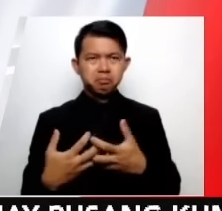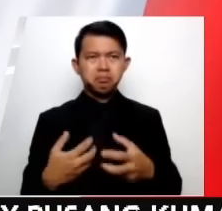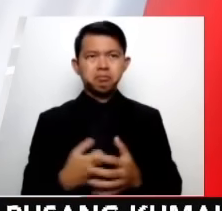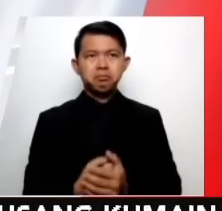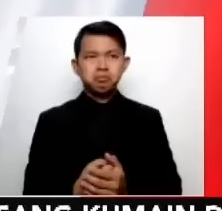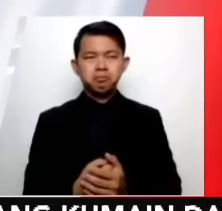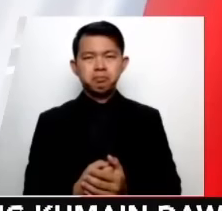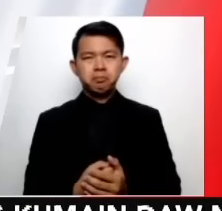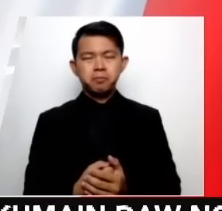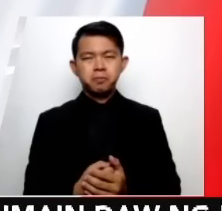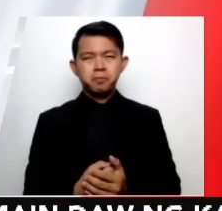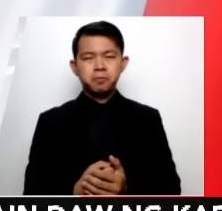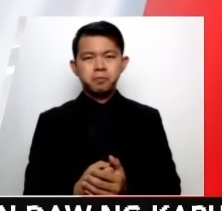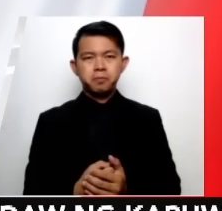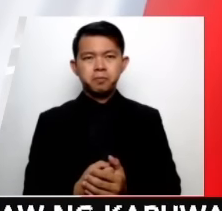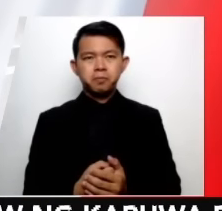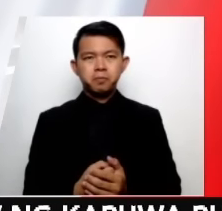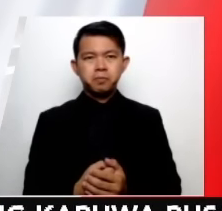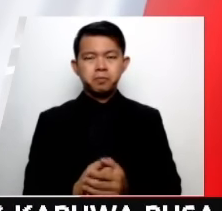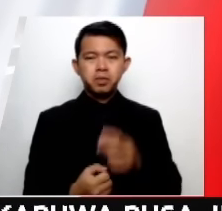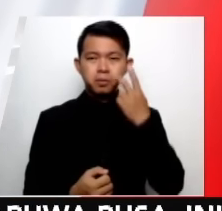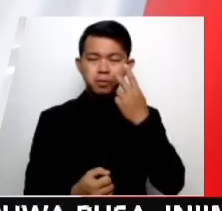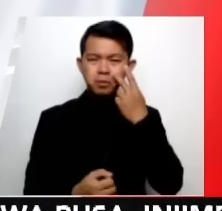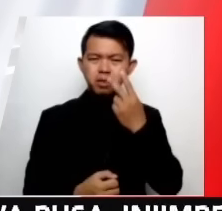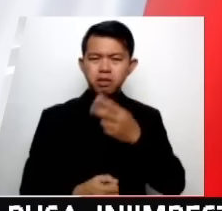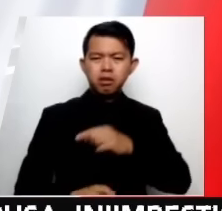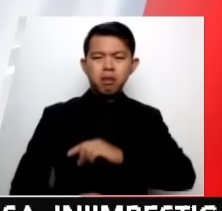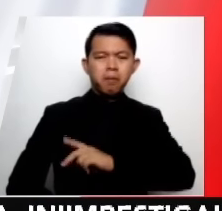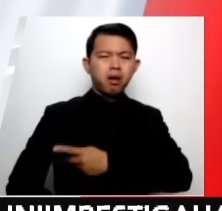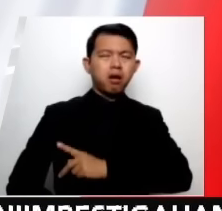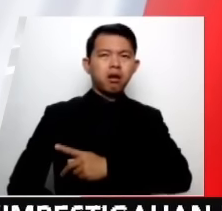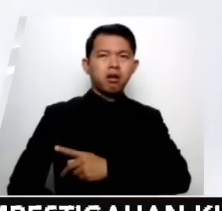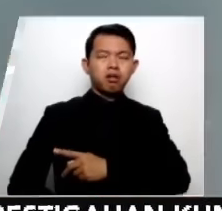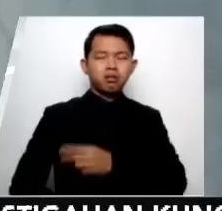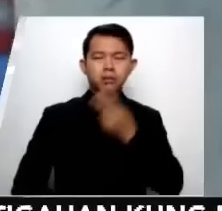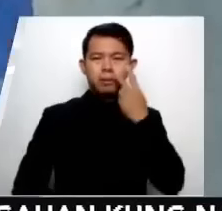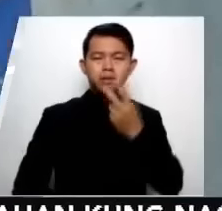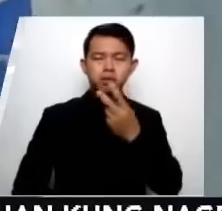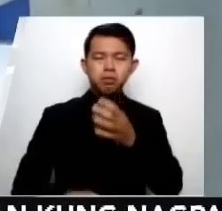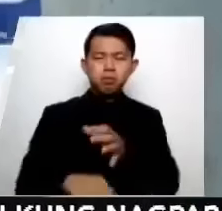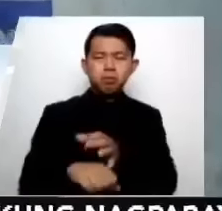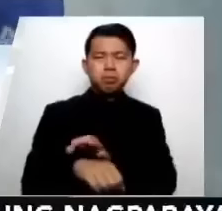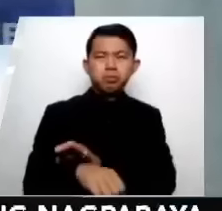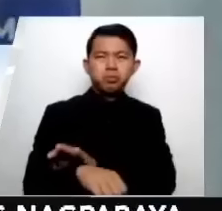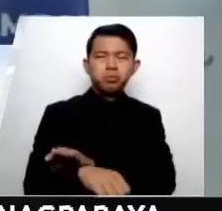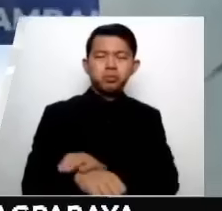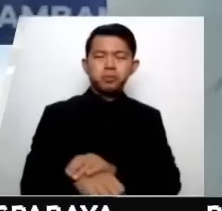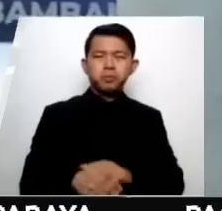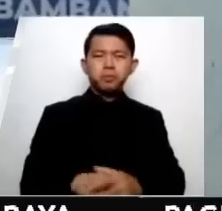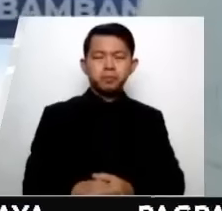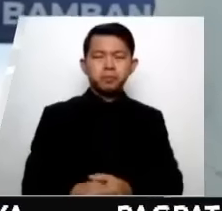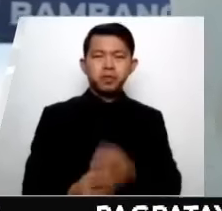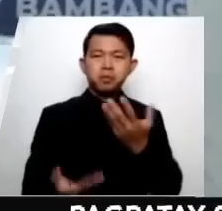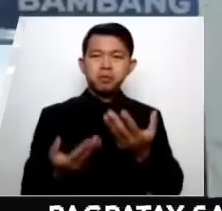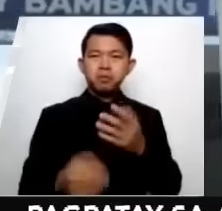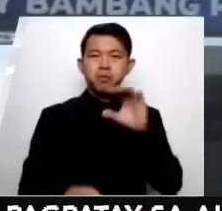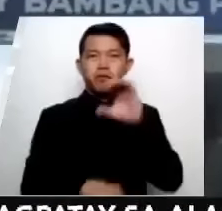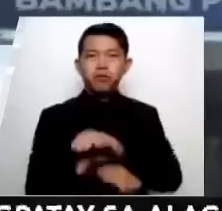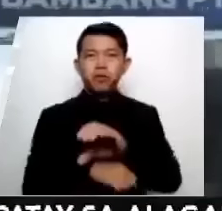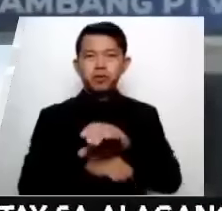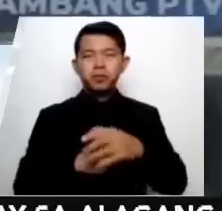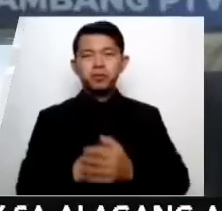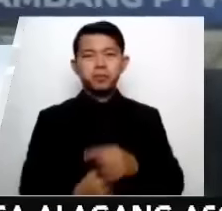malaking patapos siya kumapapasin sa galiran na parang siyang pinuwersa. Iba raw ang kwento ng ina ng bata sa VAWCI at